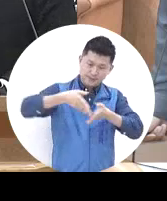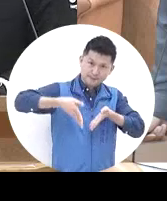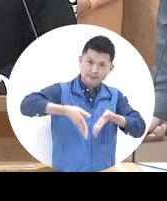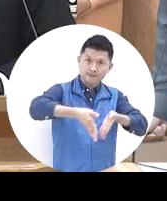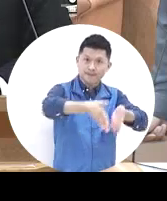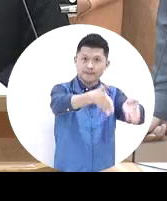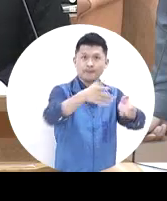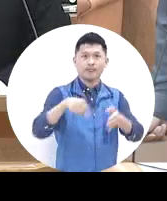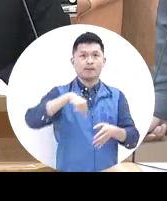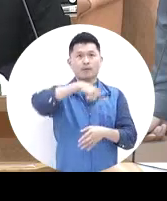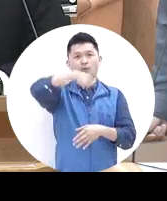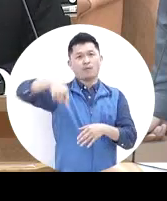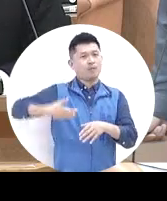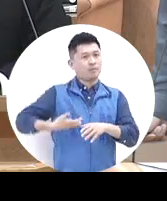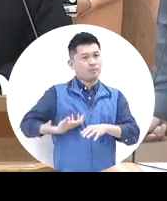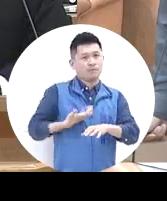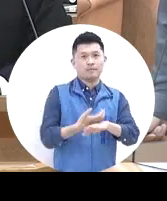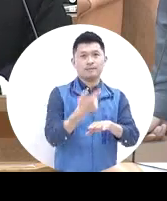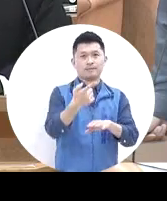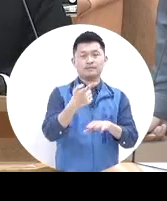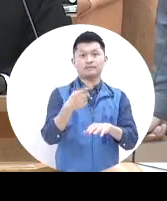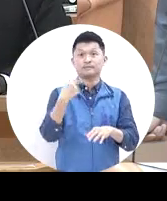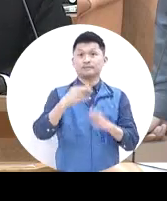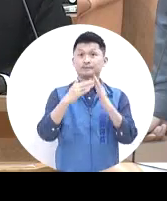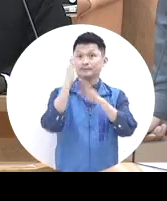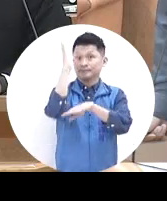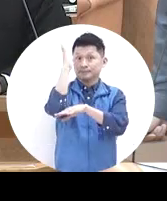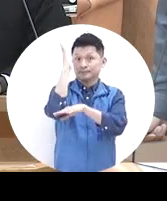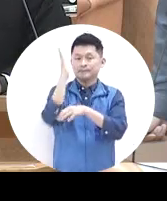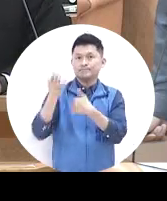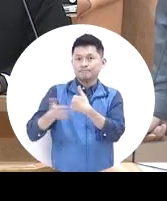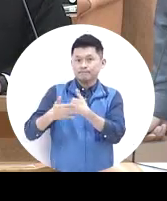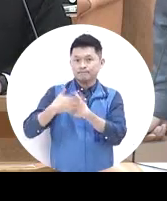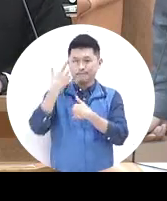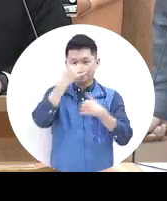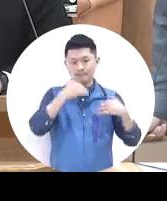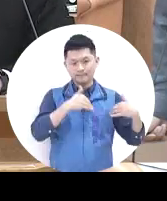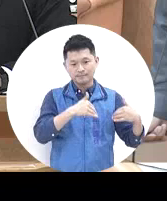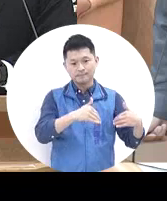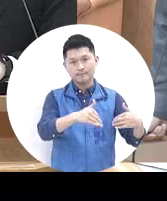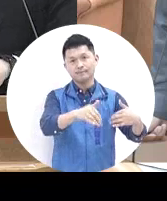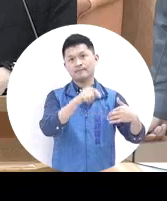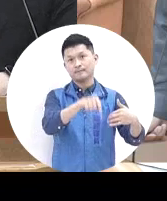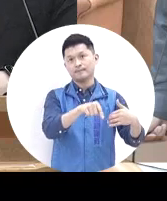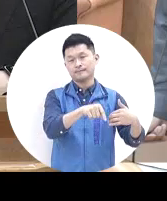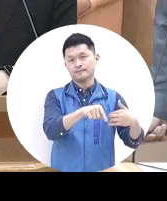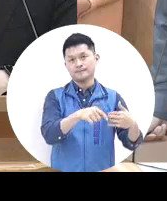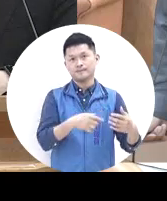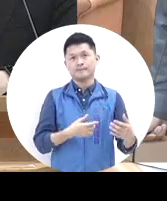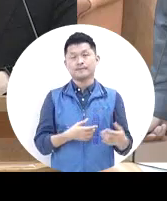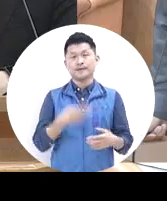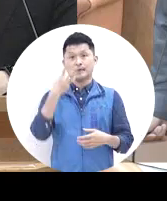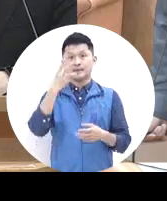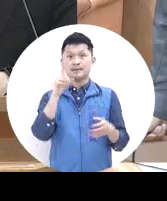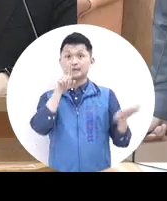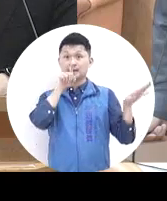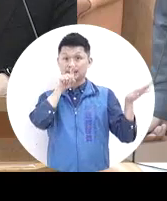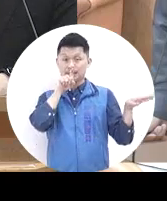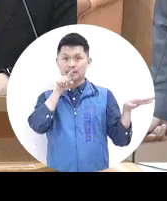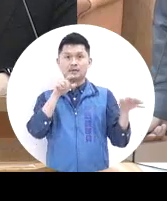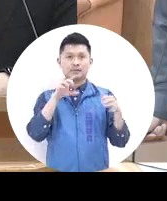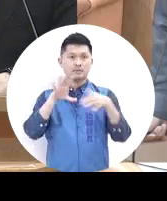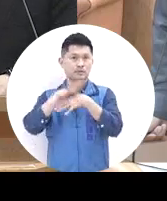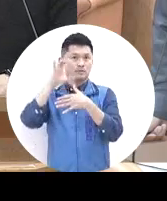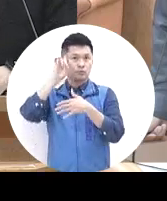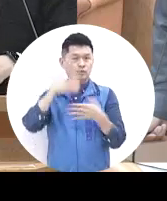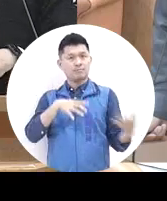尽了很大的力量。那也要感谢市府把我们老街这部分。纳入在我们三鹰文创的一部分，可是